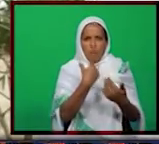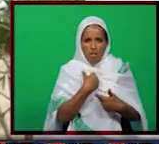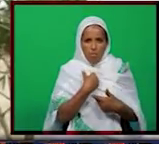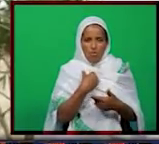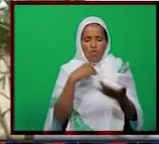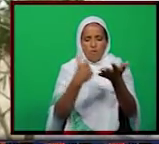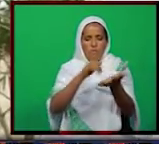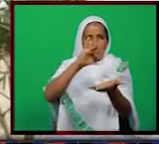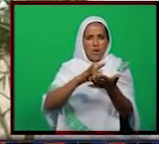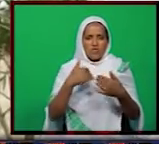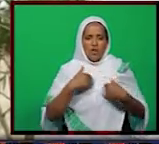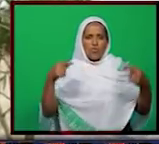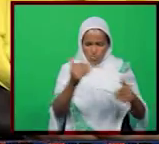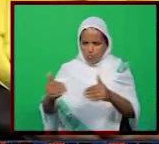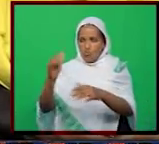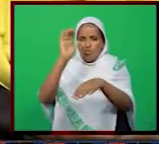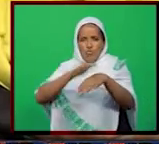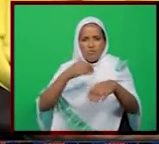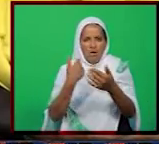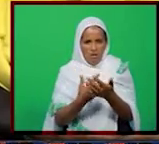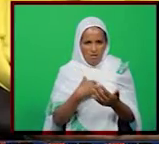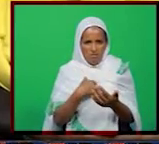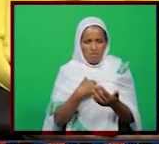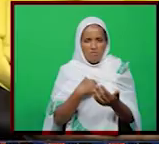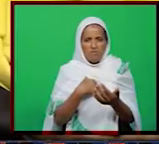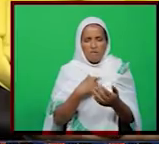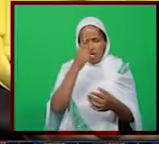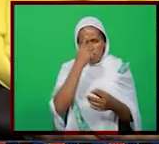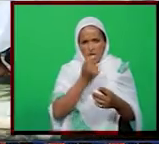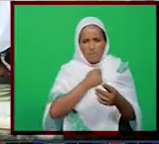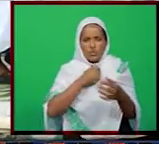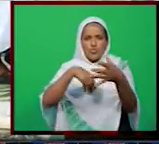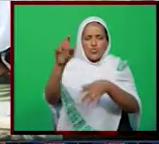ችሎ የተለየ አስተዋጽኦና ጥቅም አለው። ጎረቤቱ ይጠራራል።